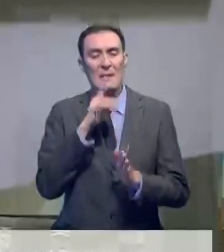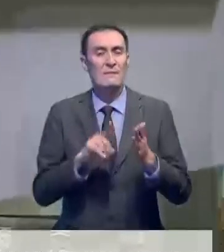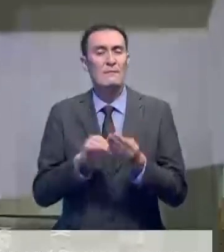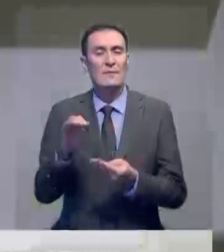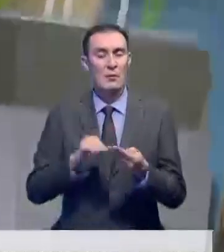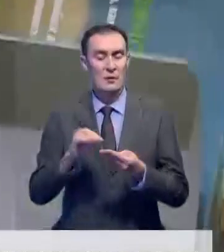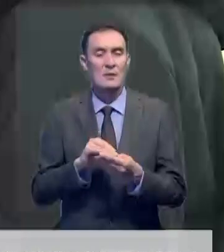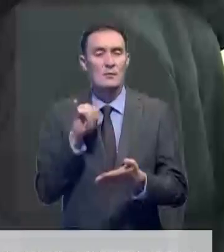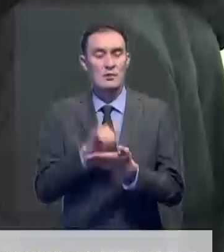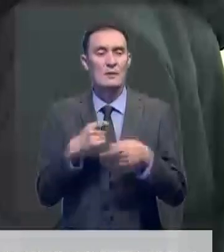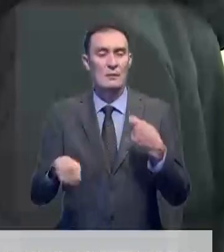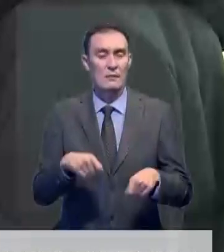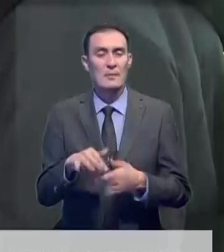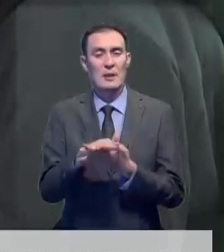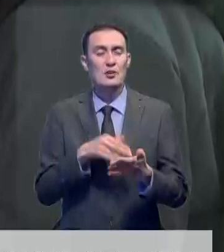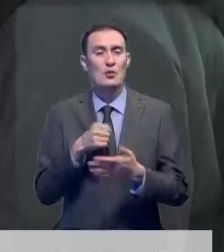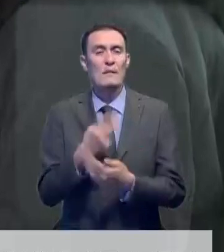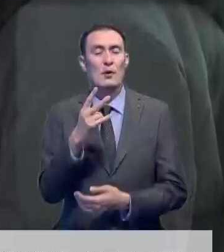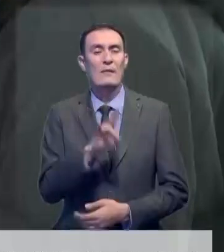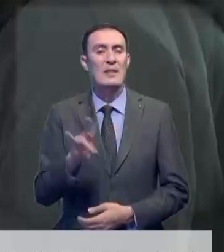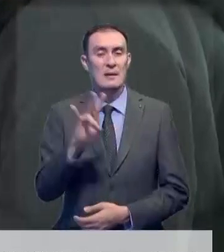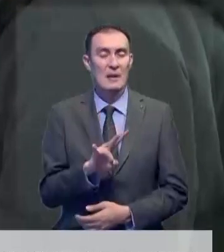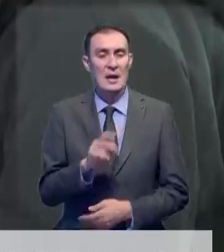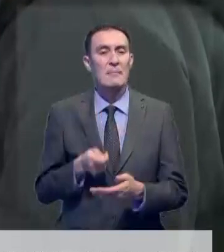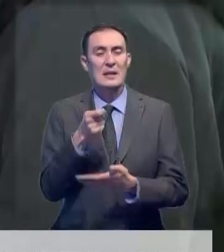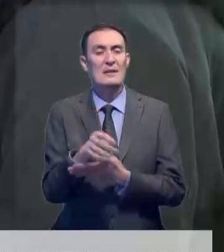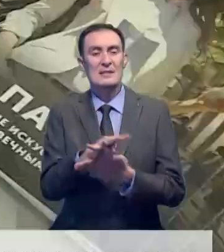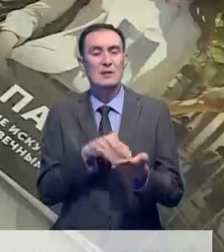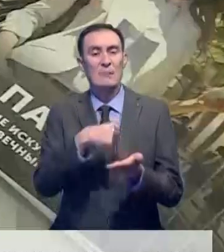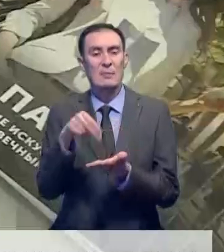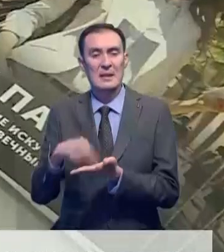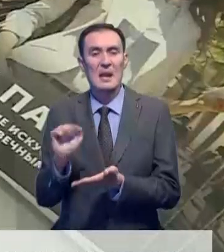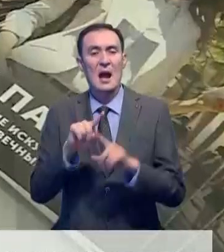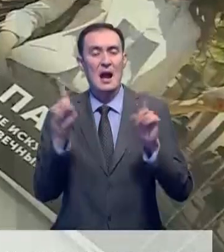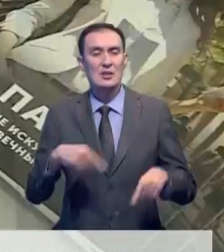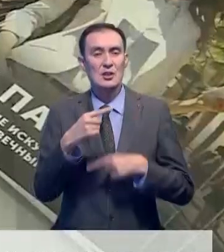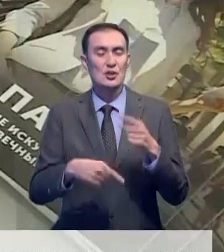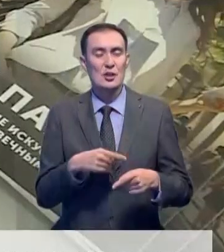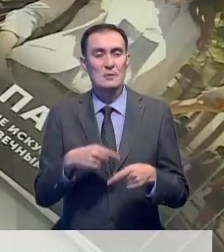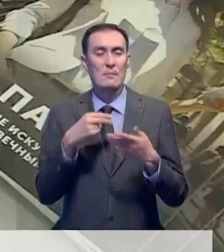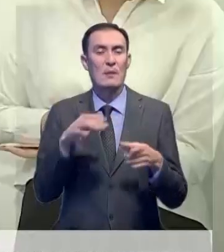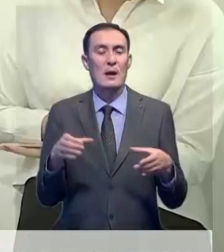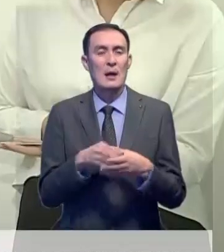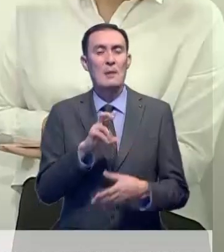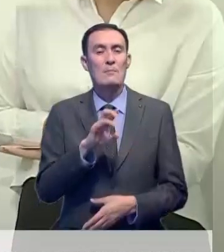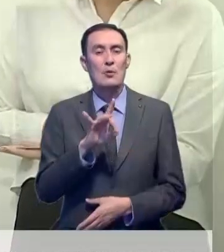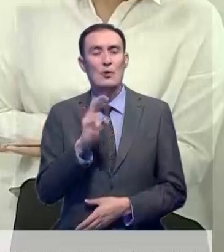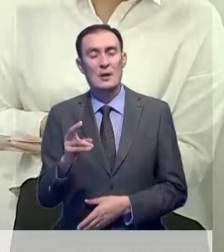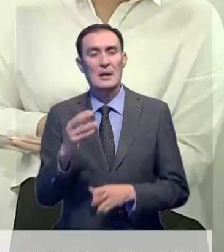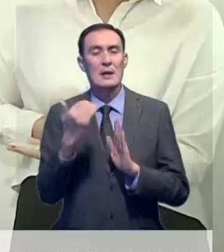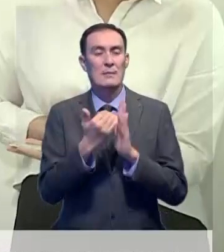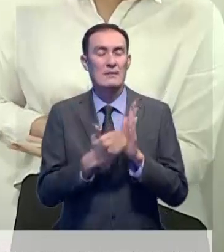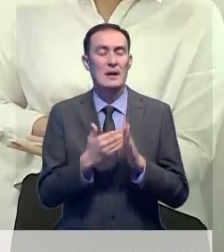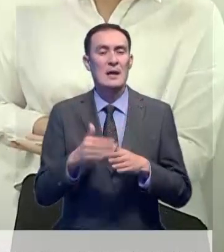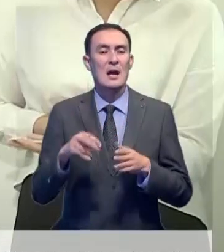вторичное размещение которое продлится до 2 ноября подавать заявки на приобретение акции можно через брокеров банковские приложения а также отделение